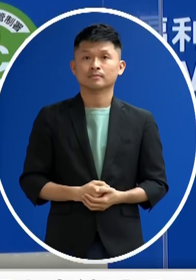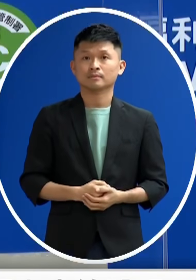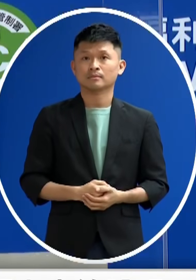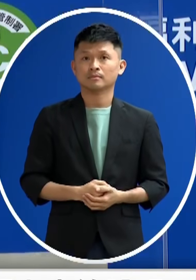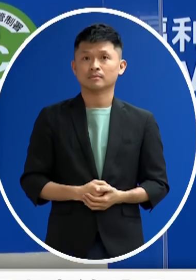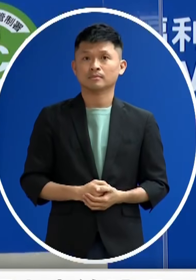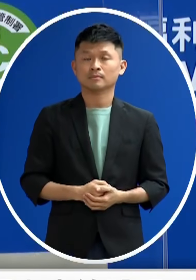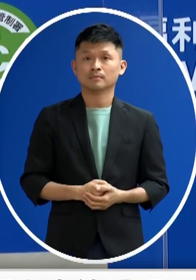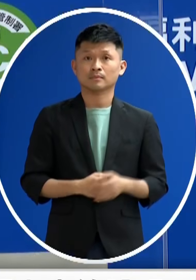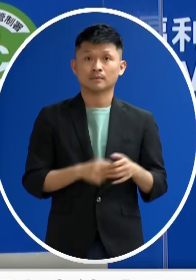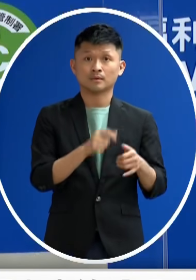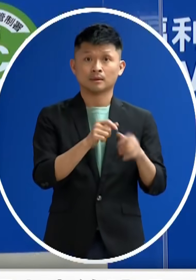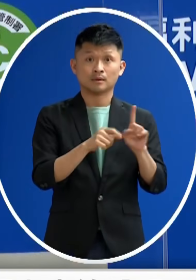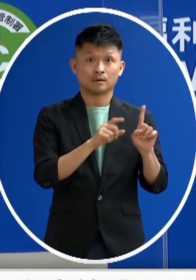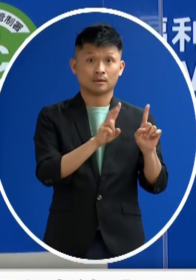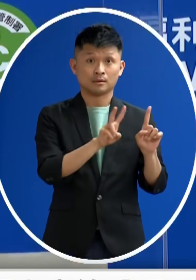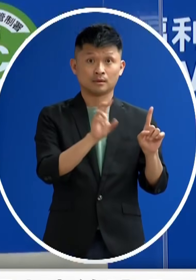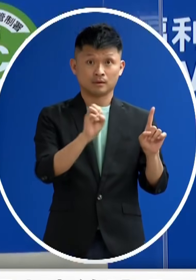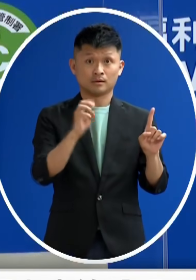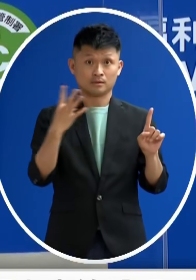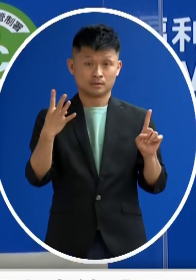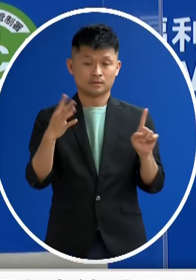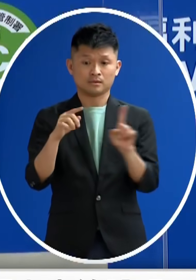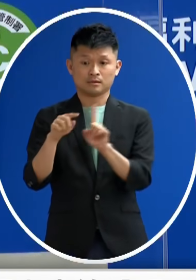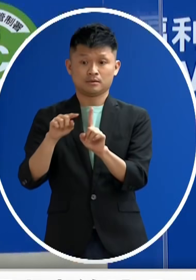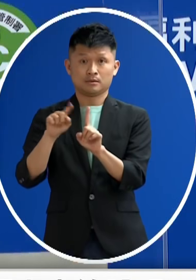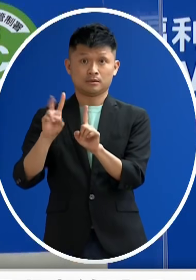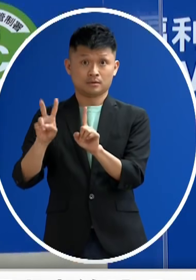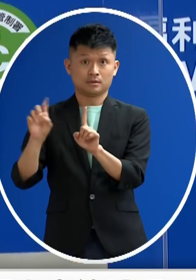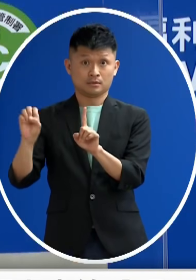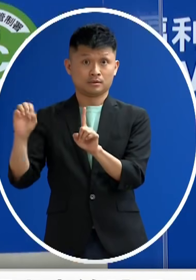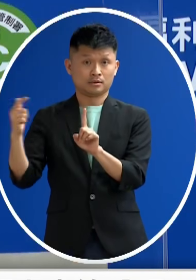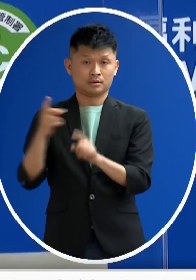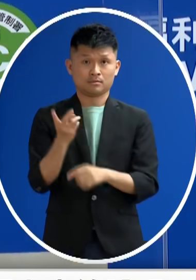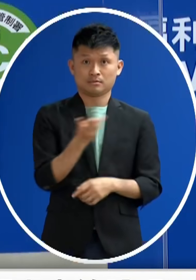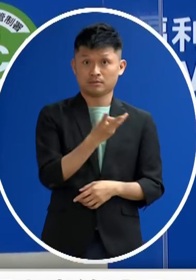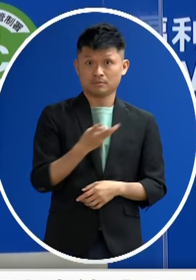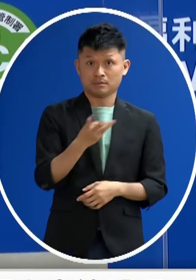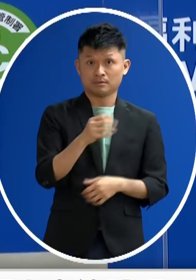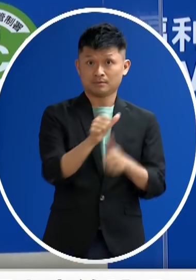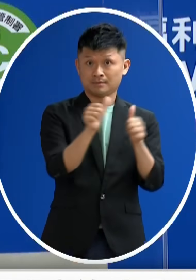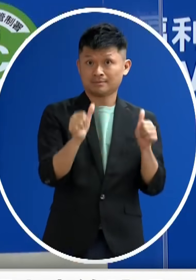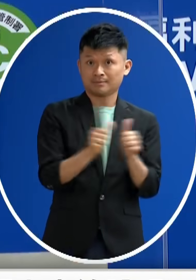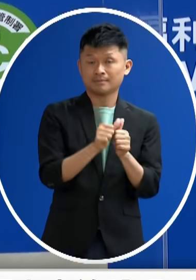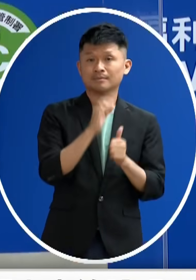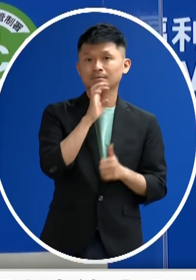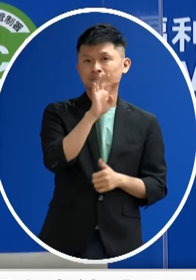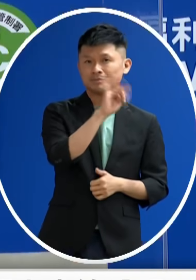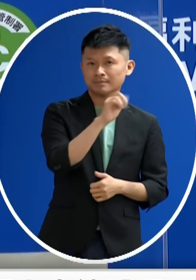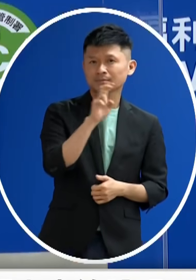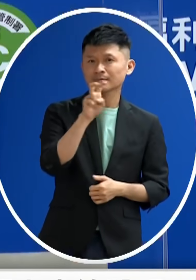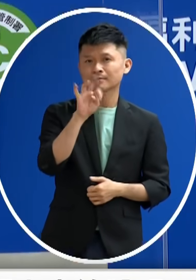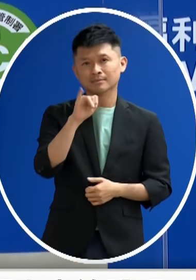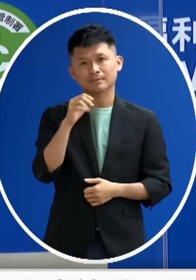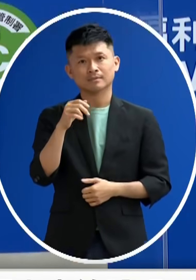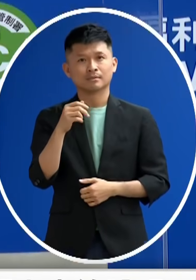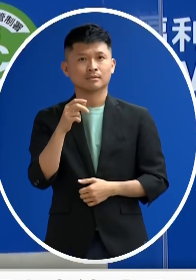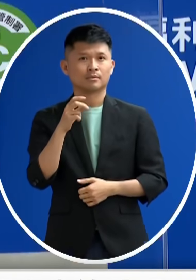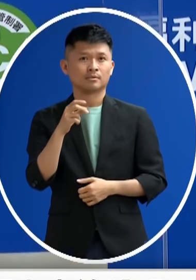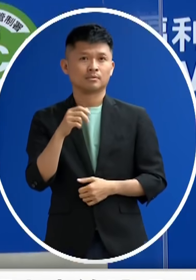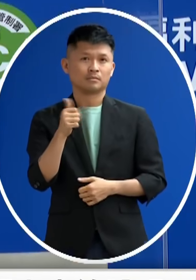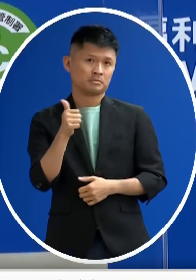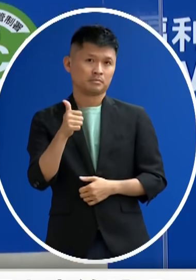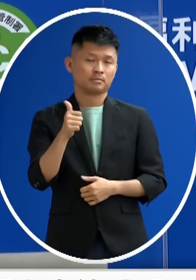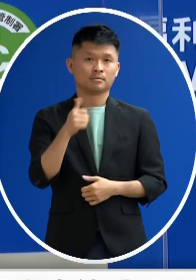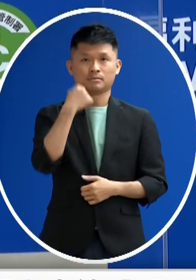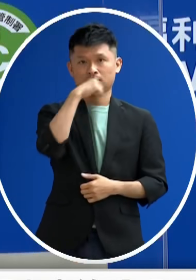来编作1204到1206，那都是50多岁男性、40多岁女性、20多岁的男性，那都